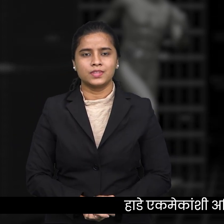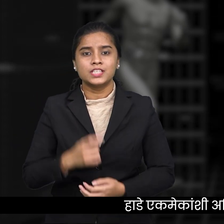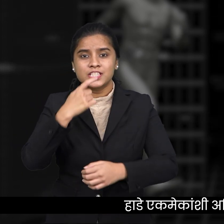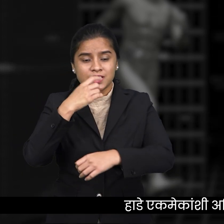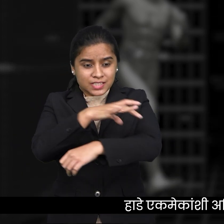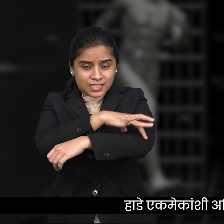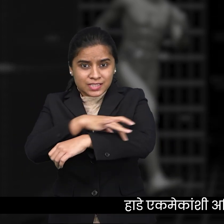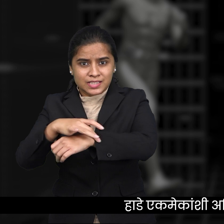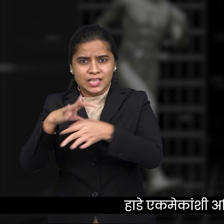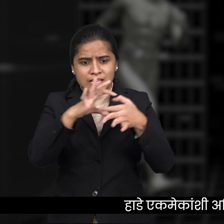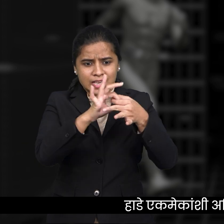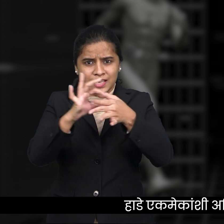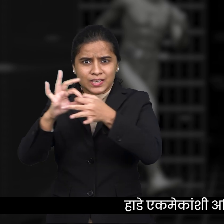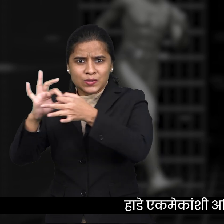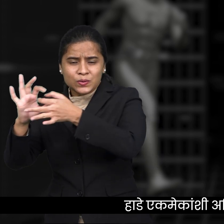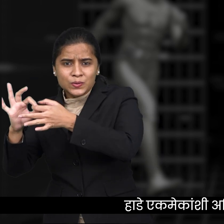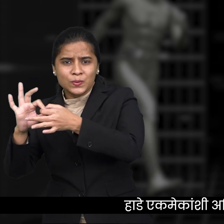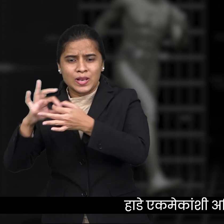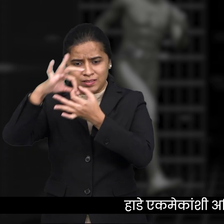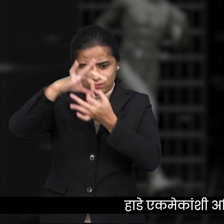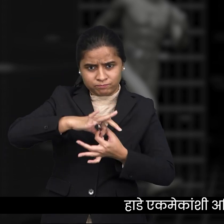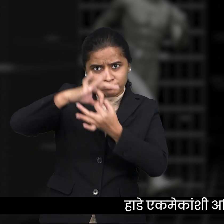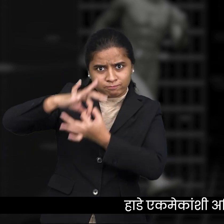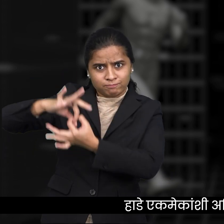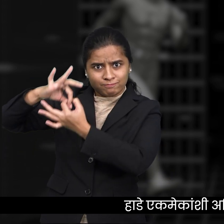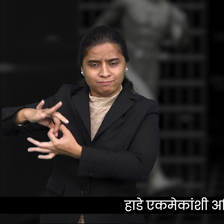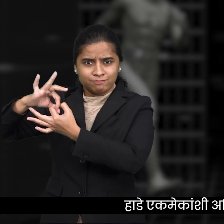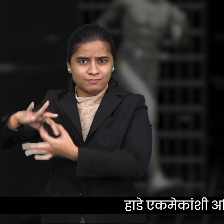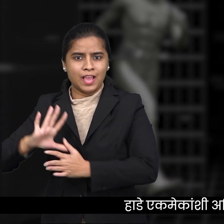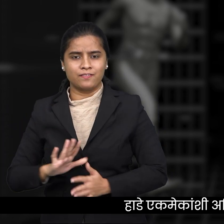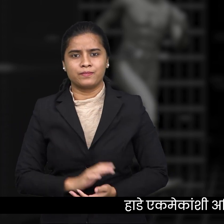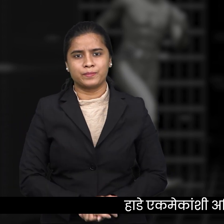हाडे एकमेकांशी अस्थिबंधनात जोडलेले असतात।